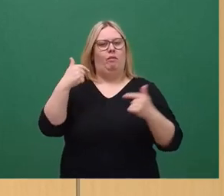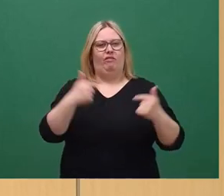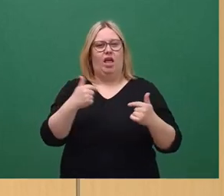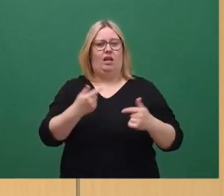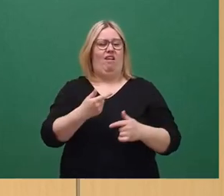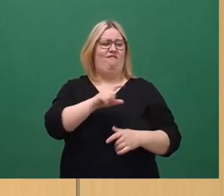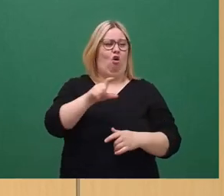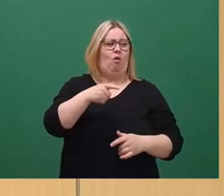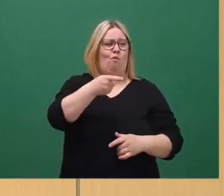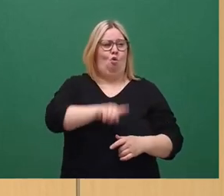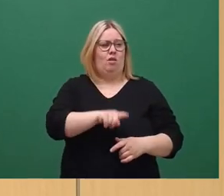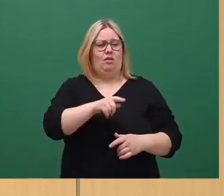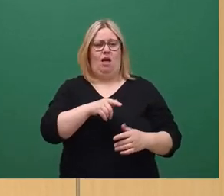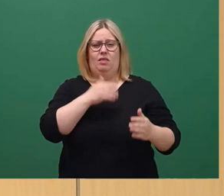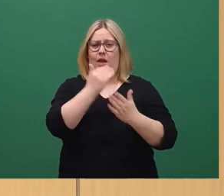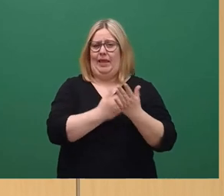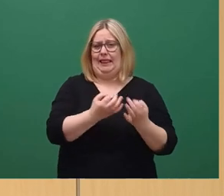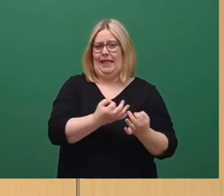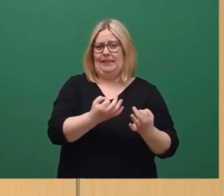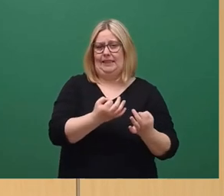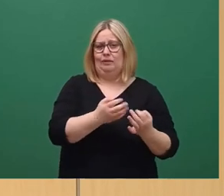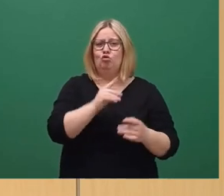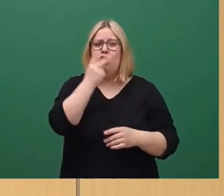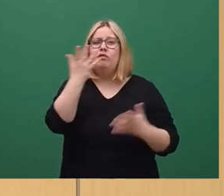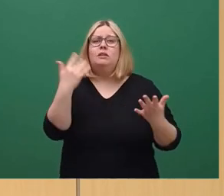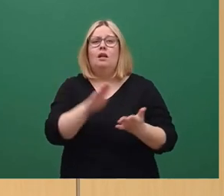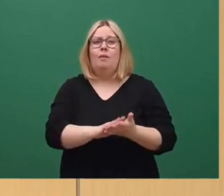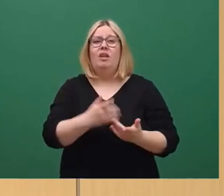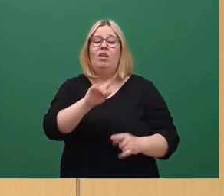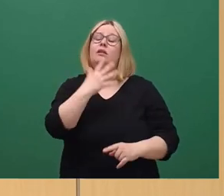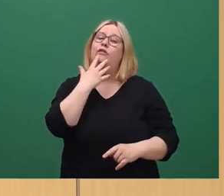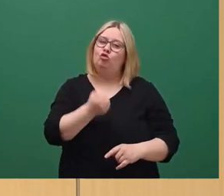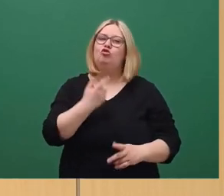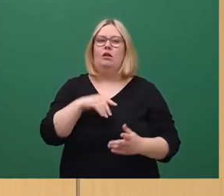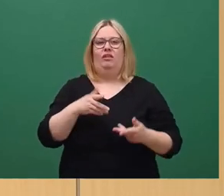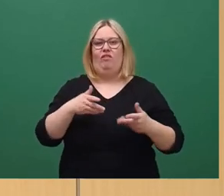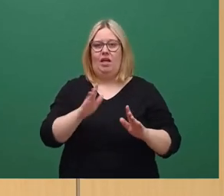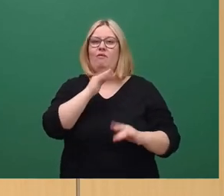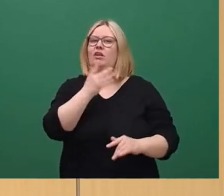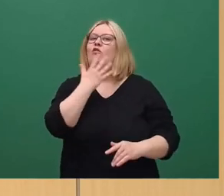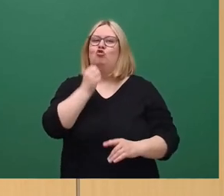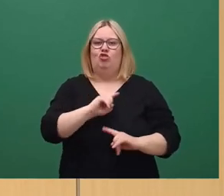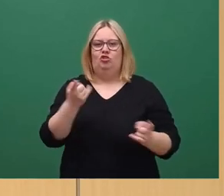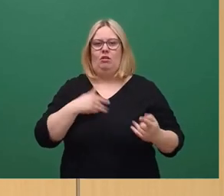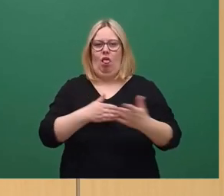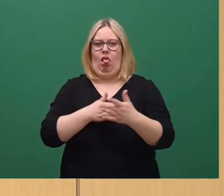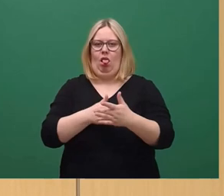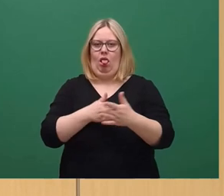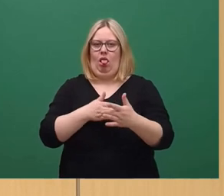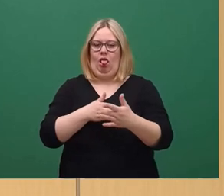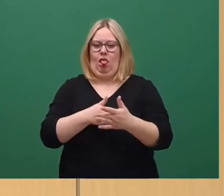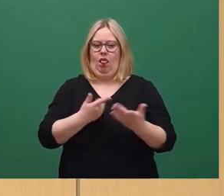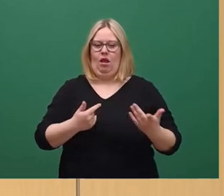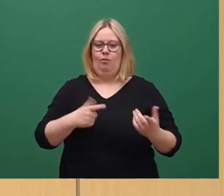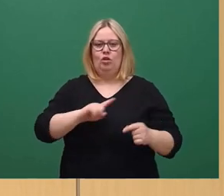keinen Termin. Also da muss man immer ein bisschen gucken, was geht denn da auch? Also wenn da ein Wille ist, ist da ein Weg, aber wenn da kein Wille ist, da geht da auch nichts. Also wir sind am Schluss Übelgau,